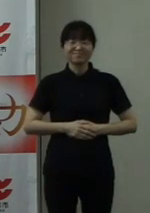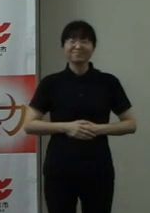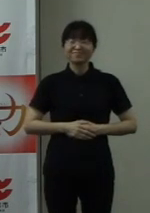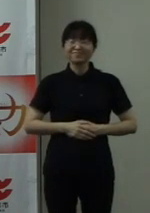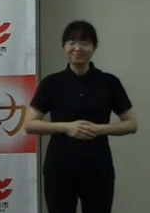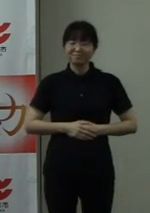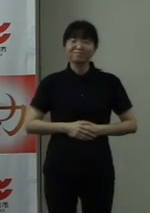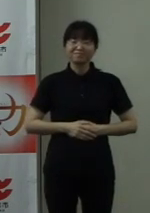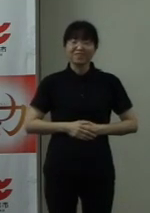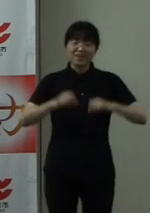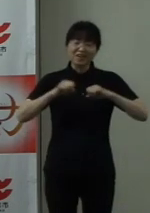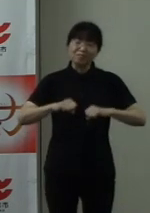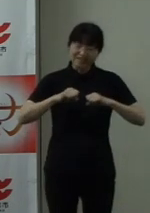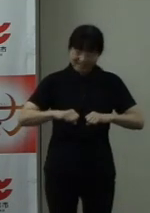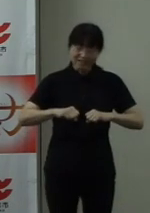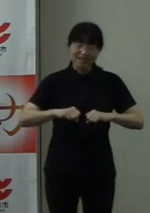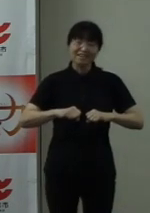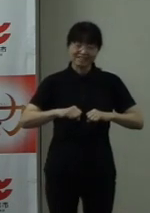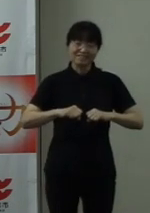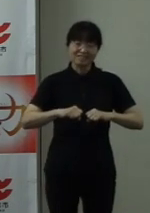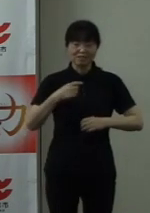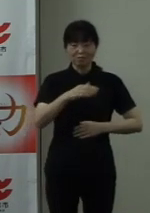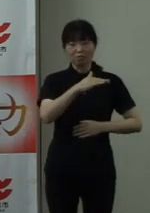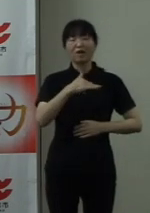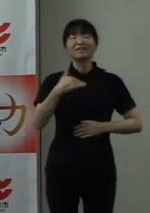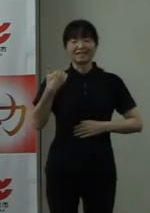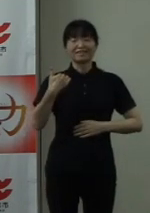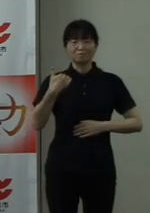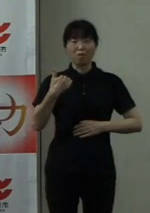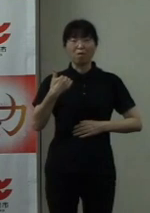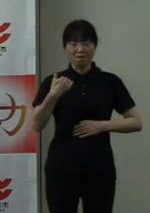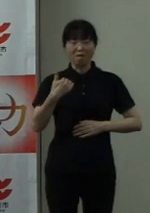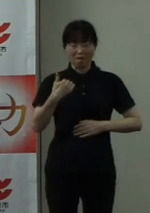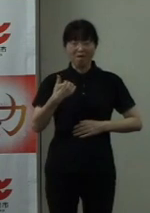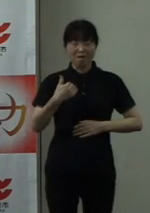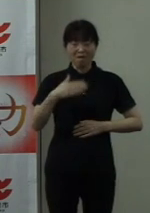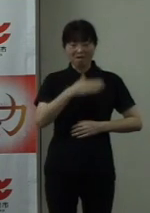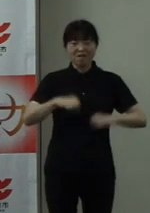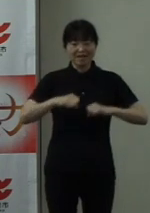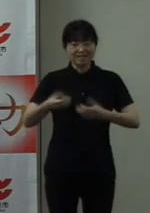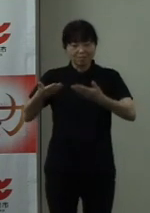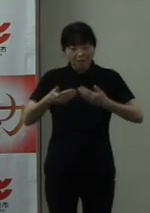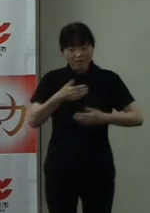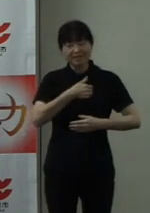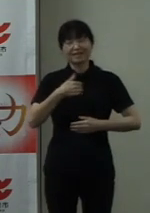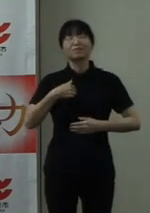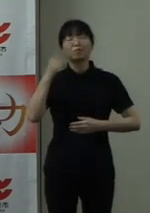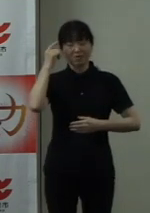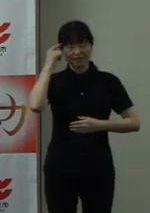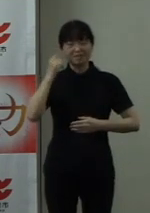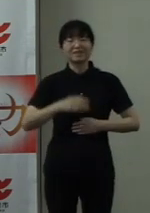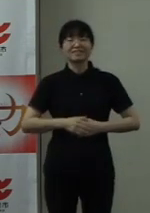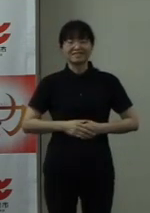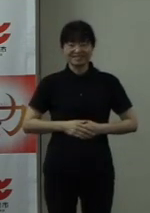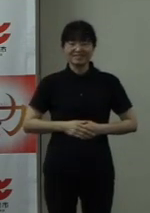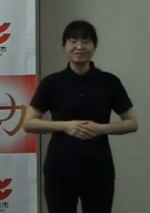大変に、はい、頑張ってるなということで、我々も勇気づけられて、元気も出てくるなというふうに思ってます。